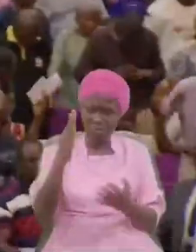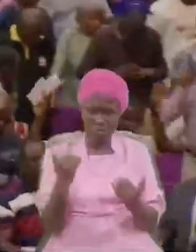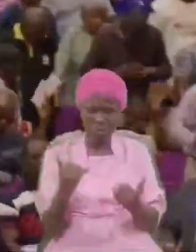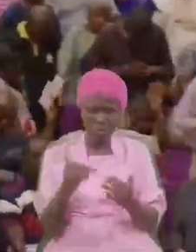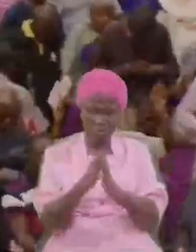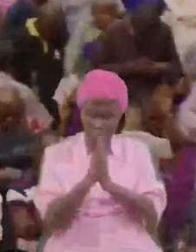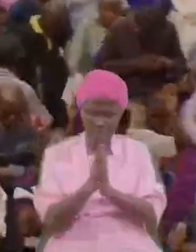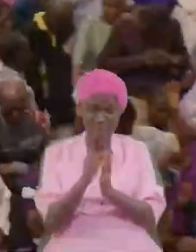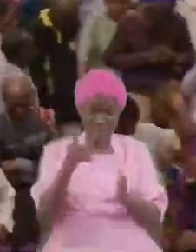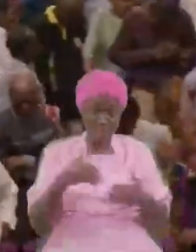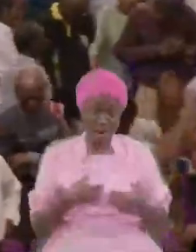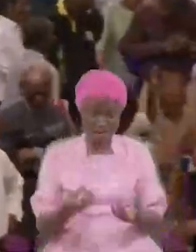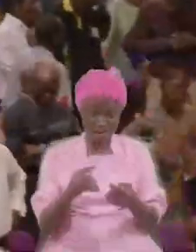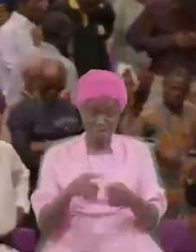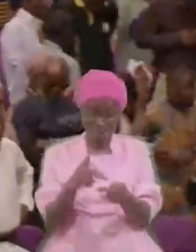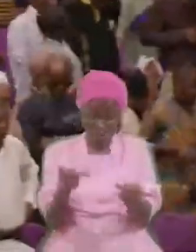vous êtes venu